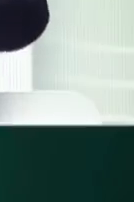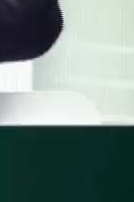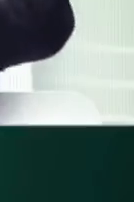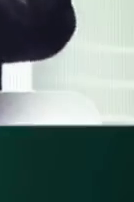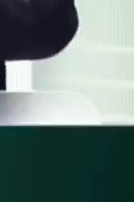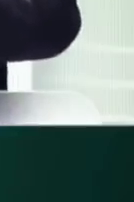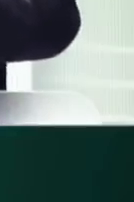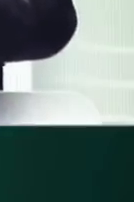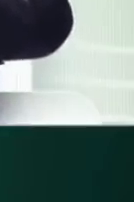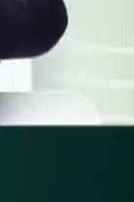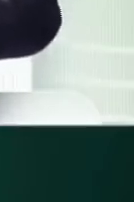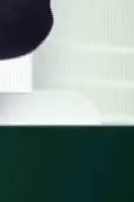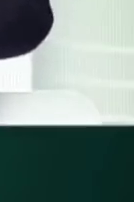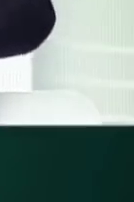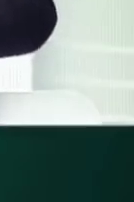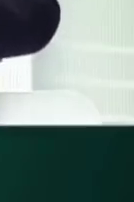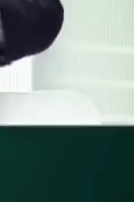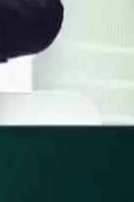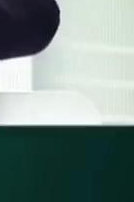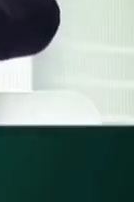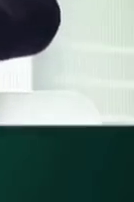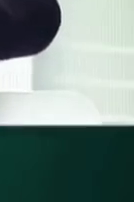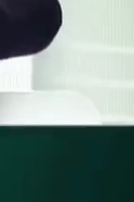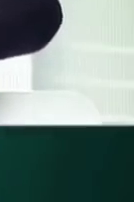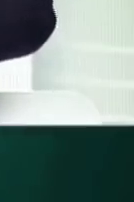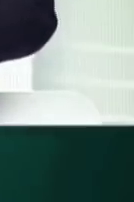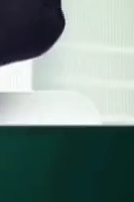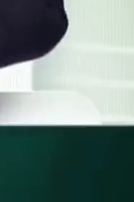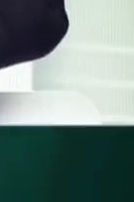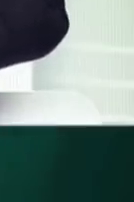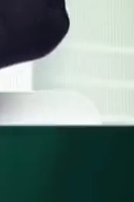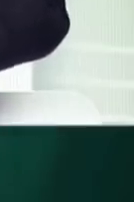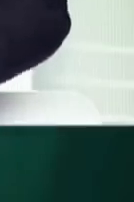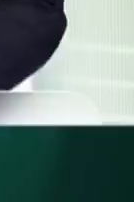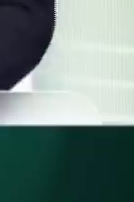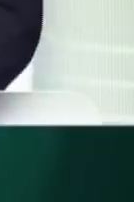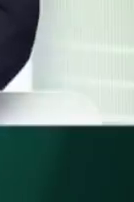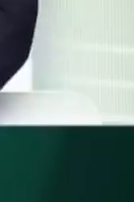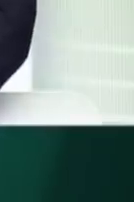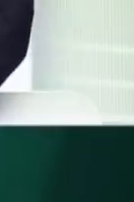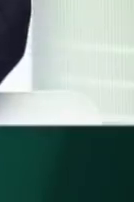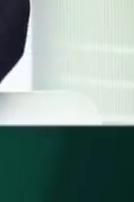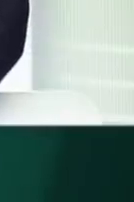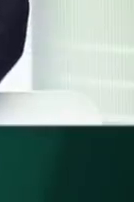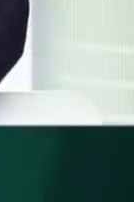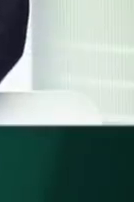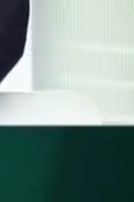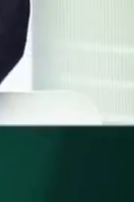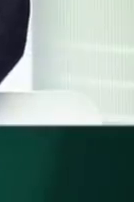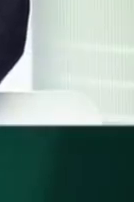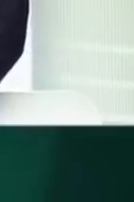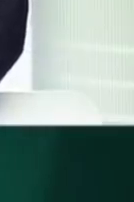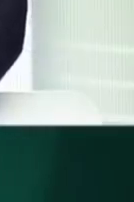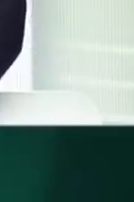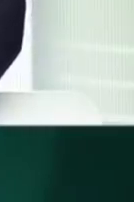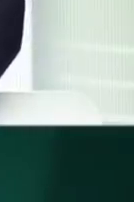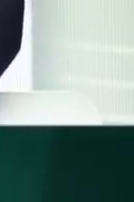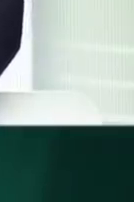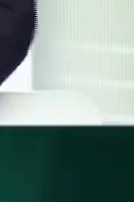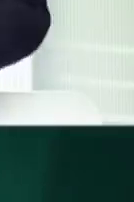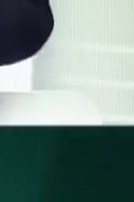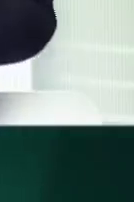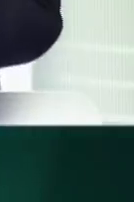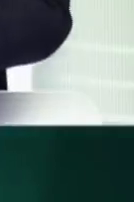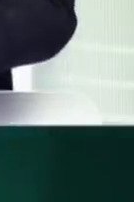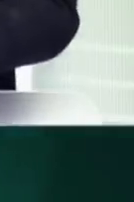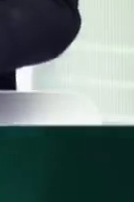말을 세게 하는 게 중요한 게 아니라 실제로 대비는 철저하게 하면서도 외교적으로 또는 협의나 소통을 철저하게 잘